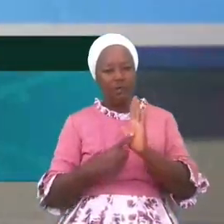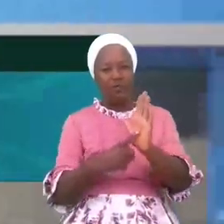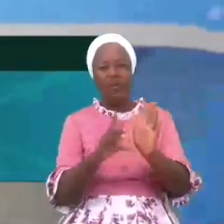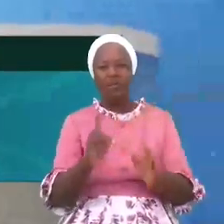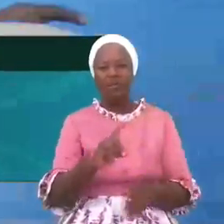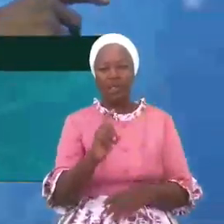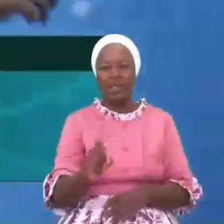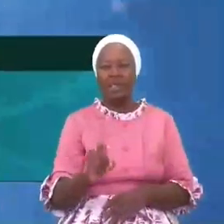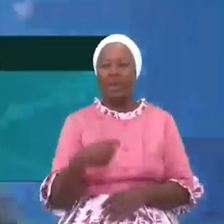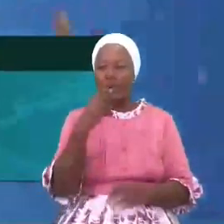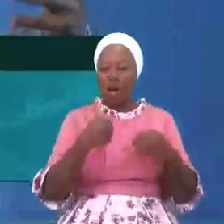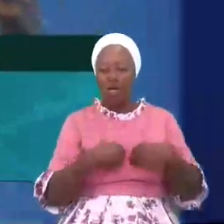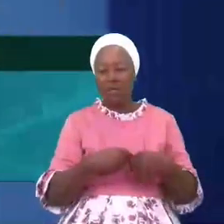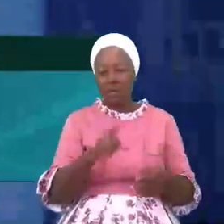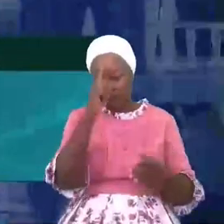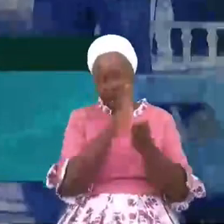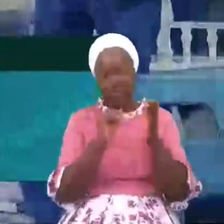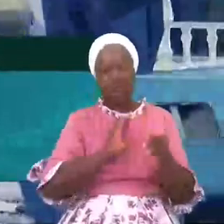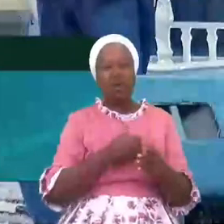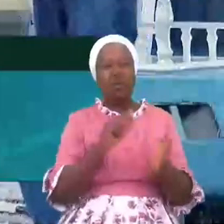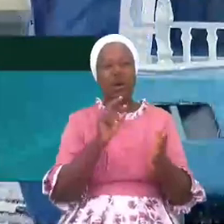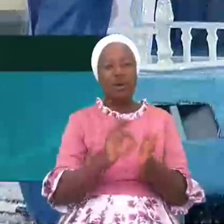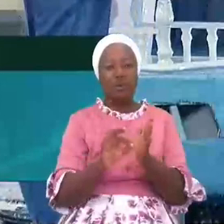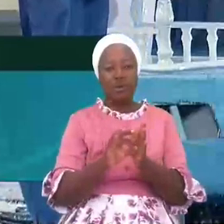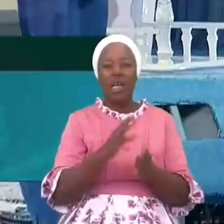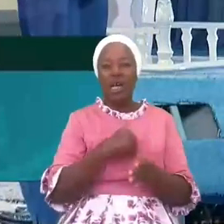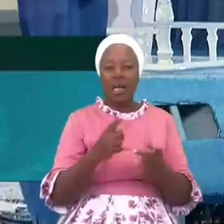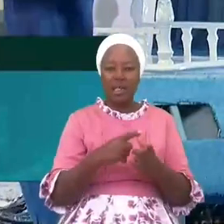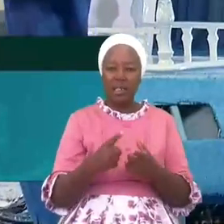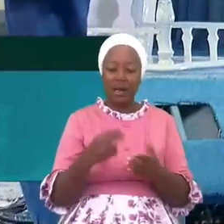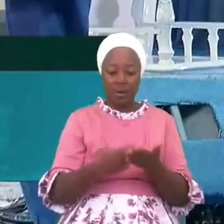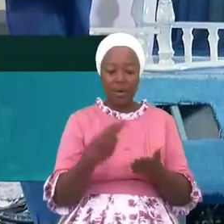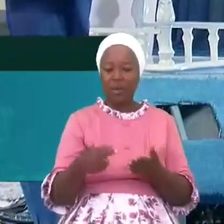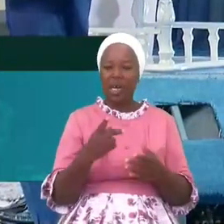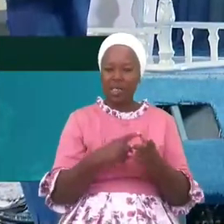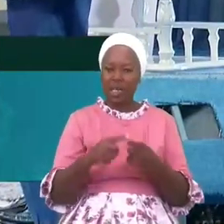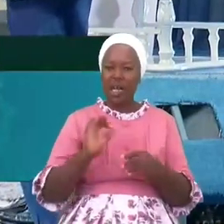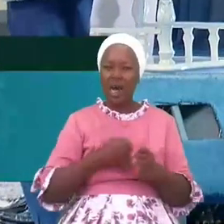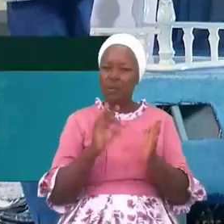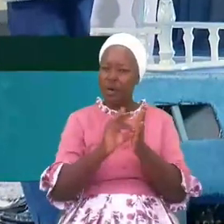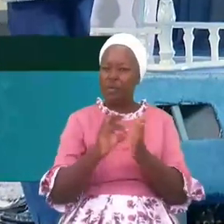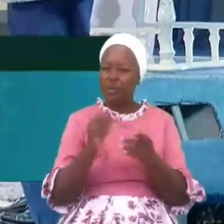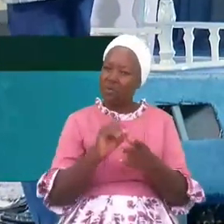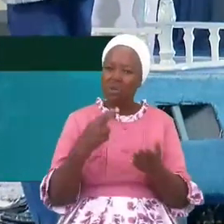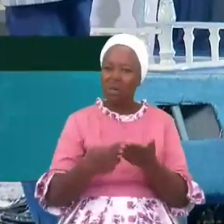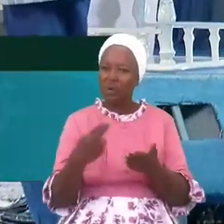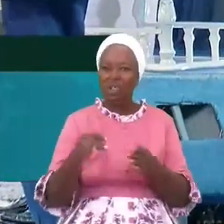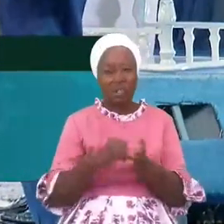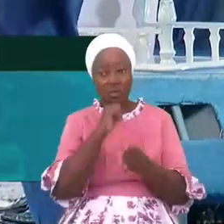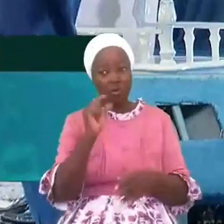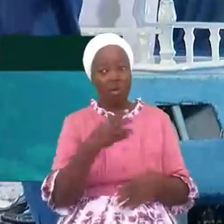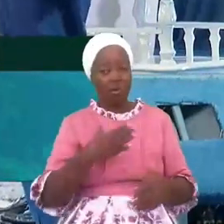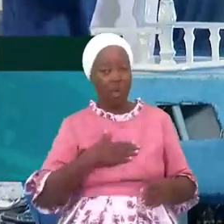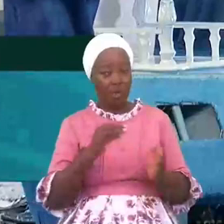Qui a cru à ce qui nous était annoncé? Ils ont dit, ce qui nous était annoncé, c'est pas ce qui m'a été